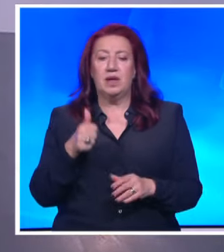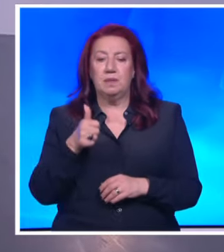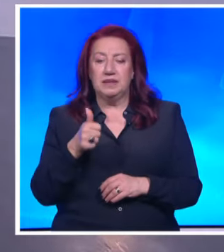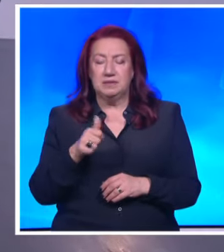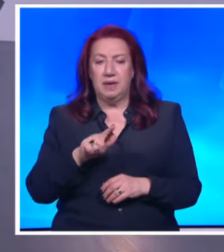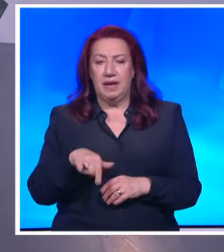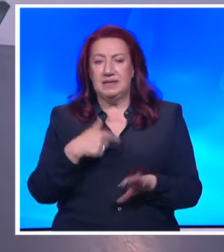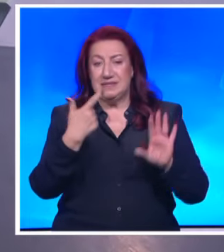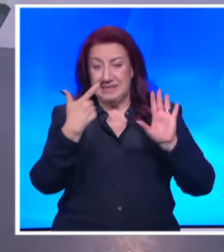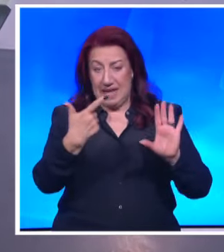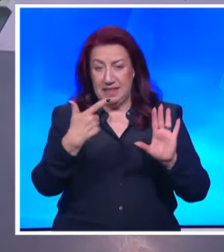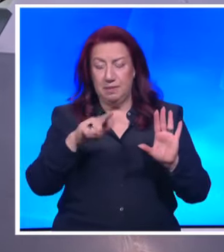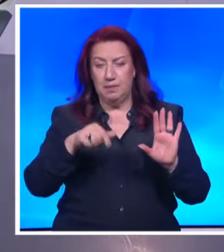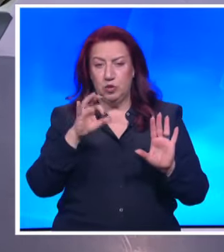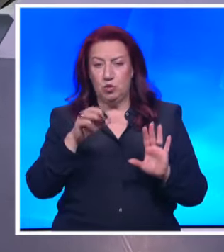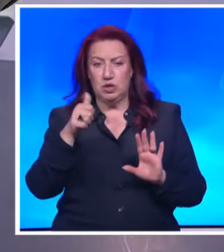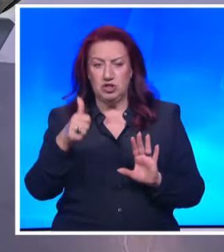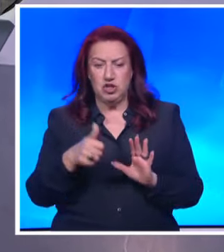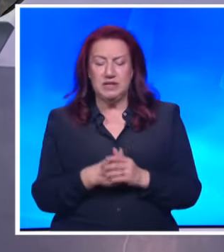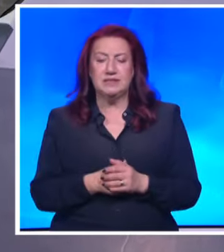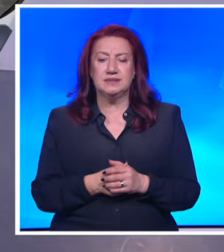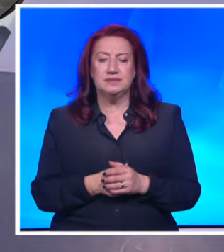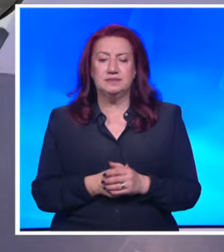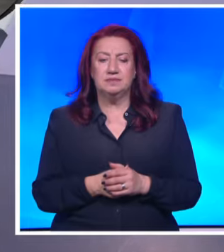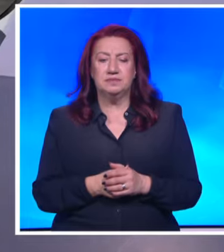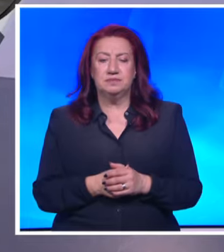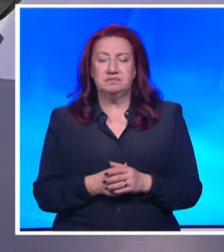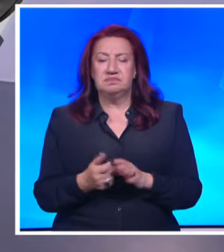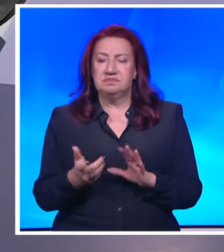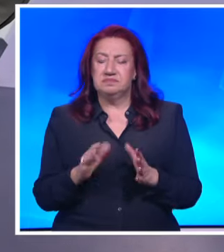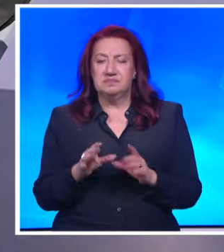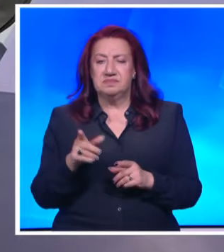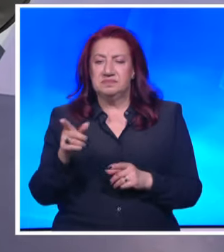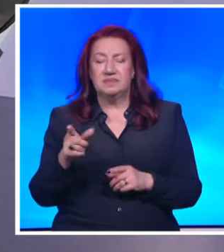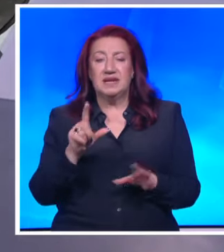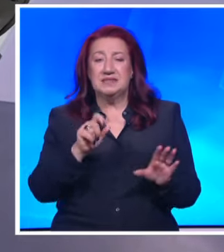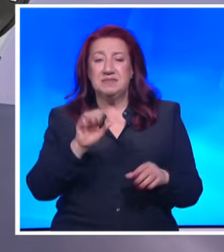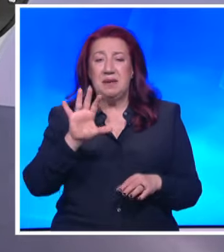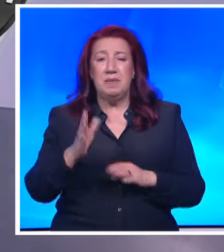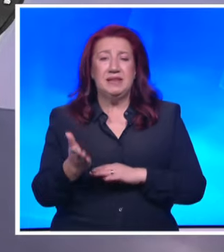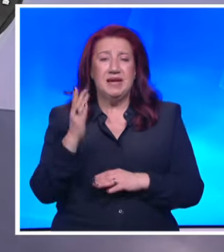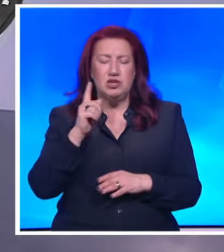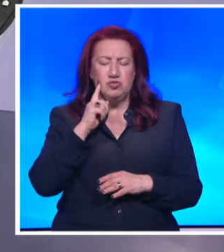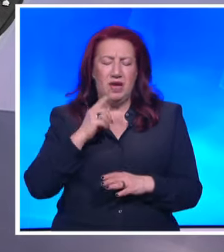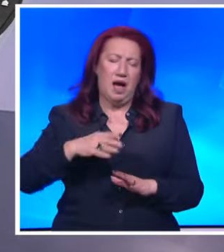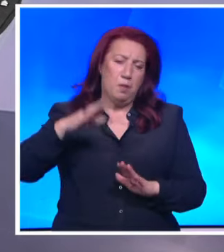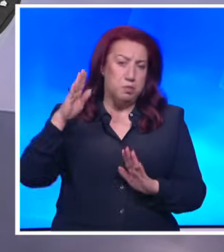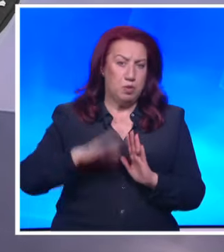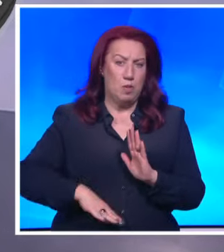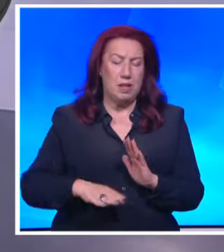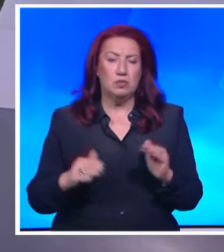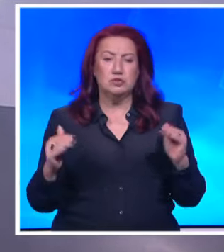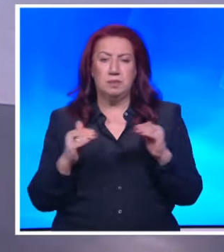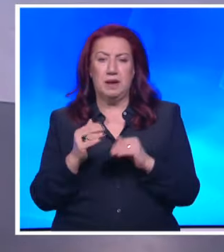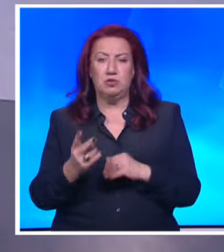7,06% или 150 000 бюлетини. Симпатизантите на социалистите са с близо 75 000 по-малко спрямо 2023